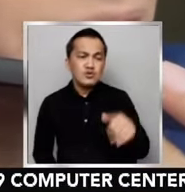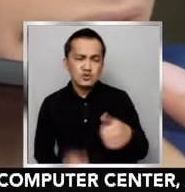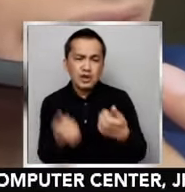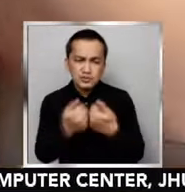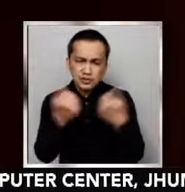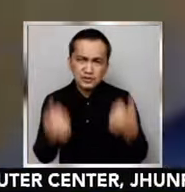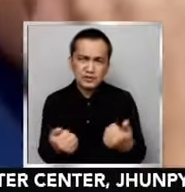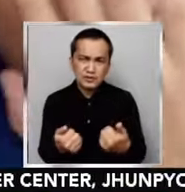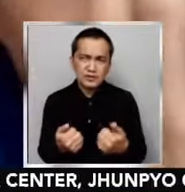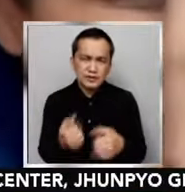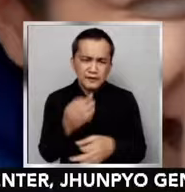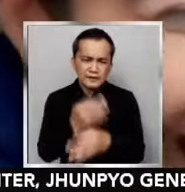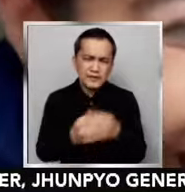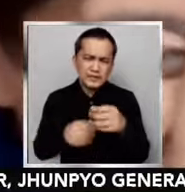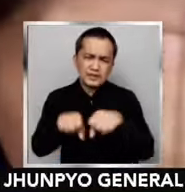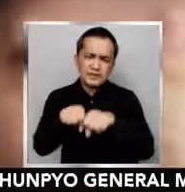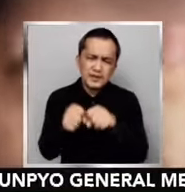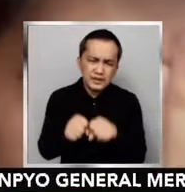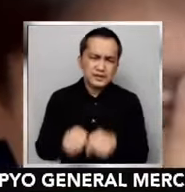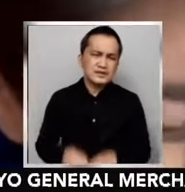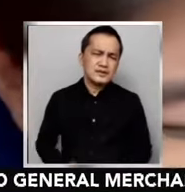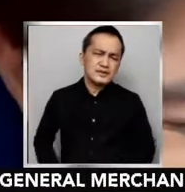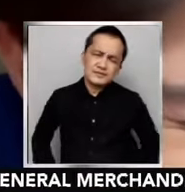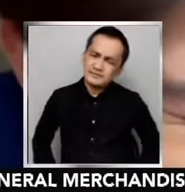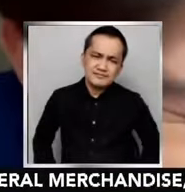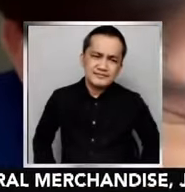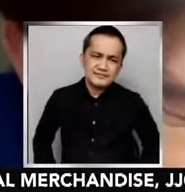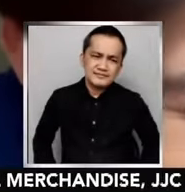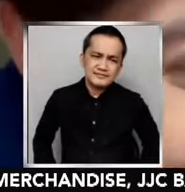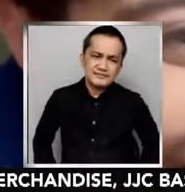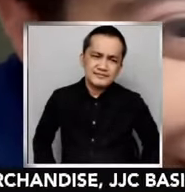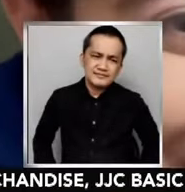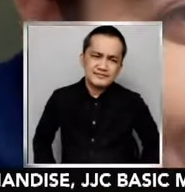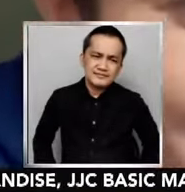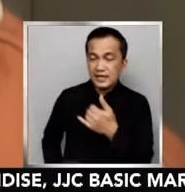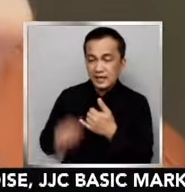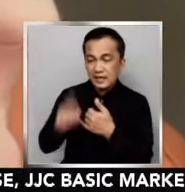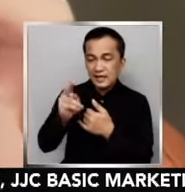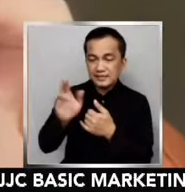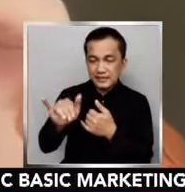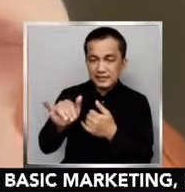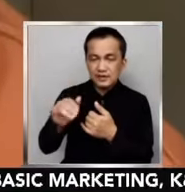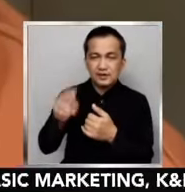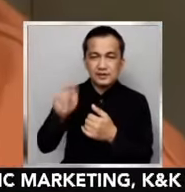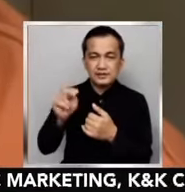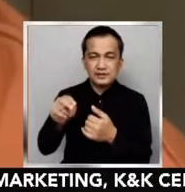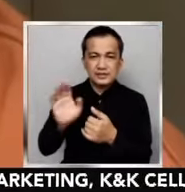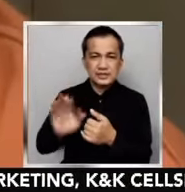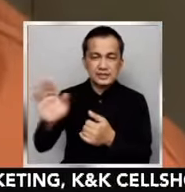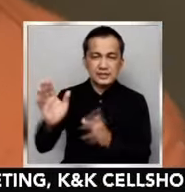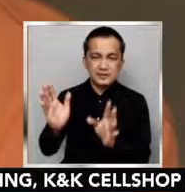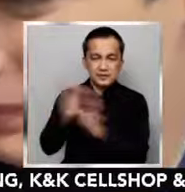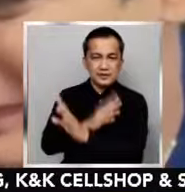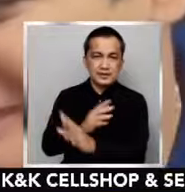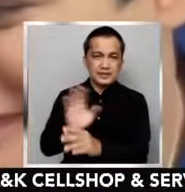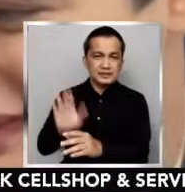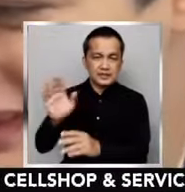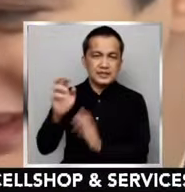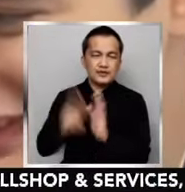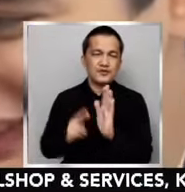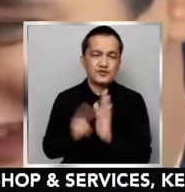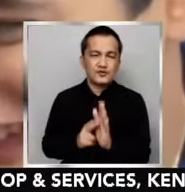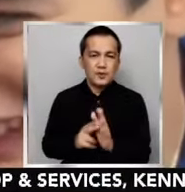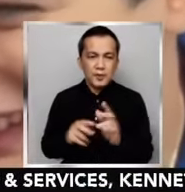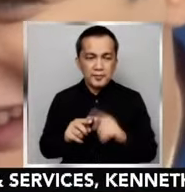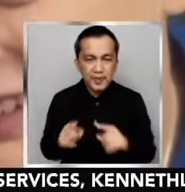yung Pao tinawagan sila nij dahil kailangan daw niya ng kapalit para sa kanyang role pero